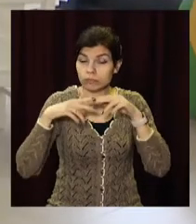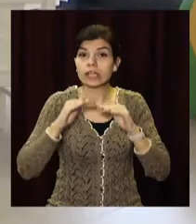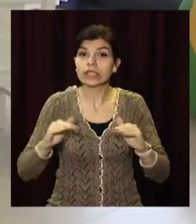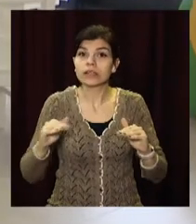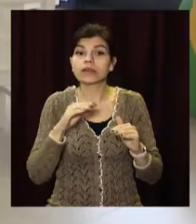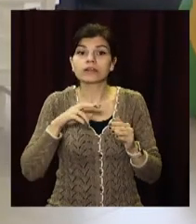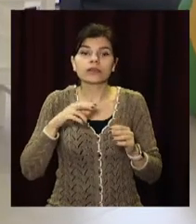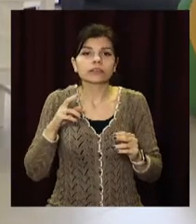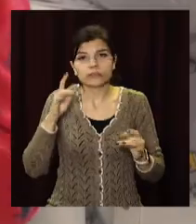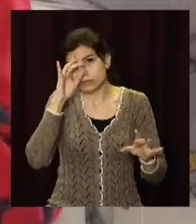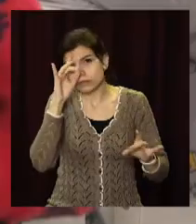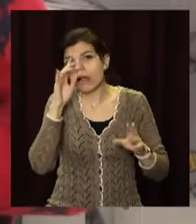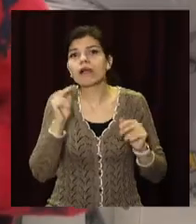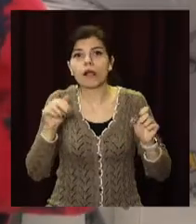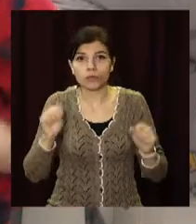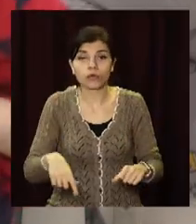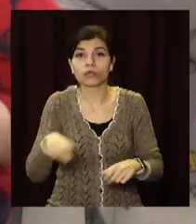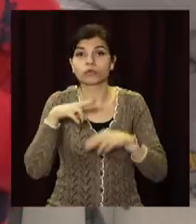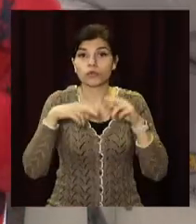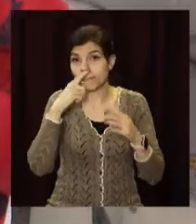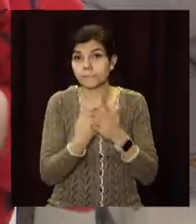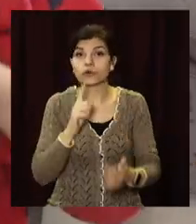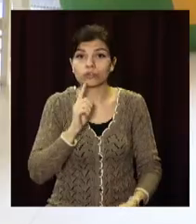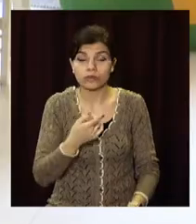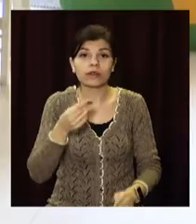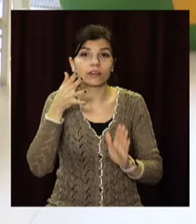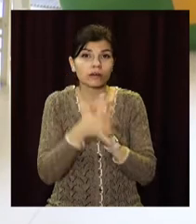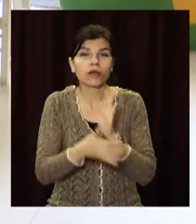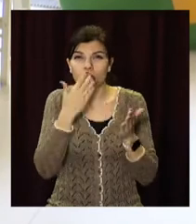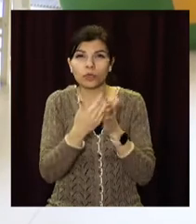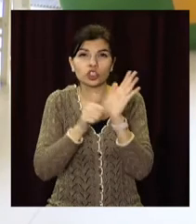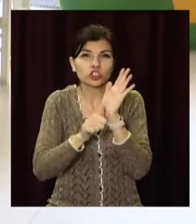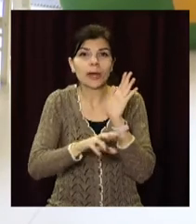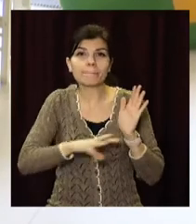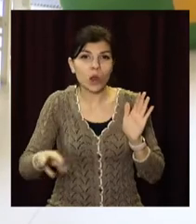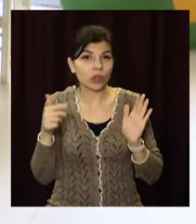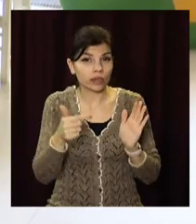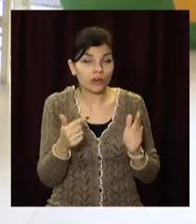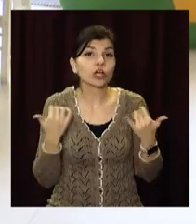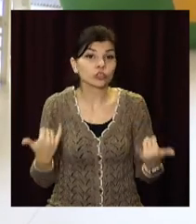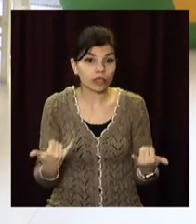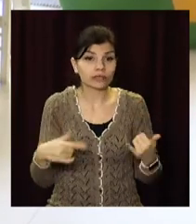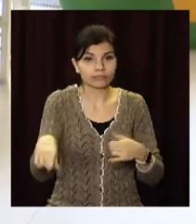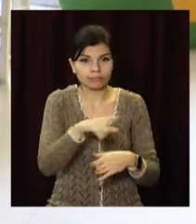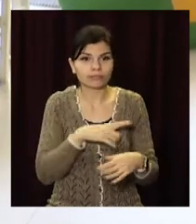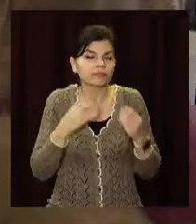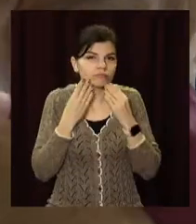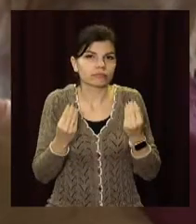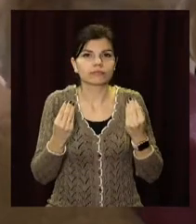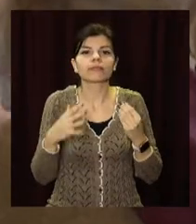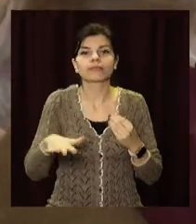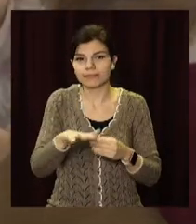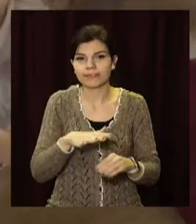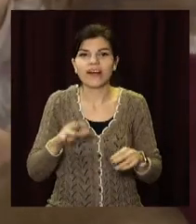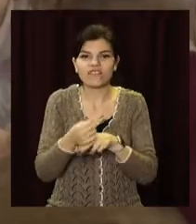дітьми викручувалися, як могли. Будували його майже рік і витратили практично 60 мільйонів гривень. Зараз у затишному та сучасному